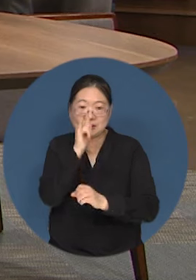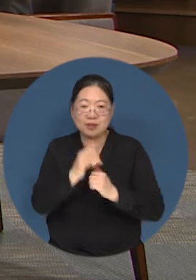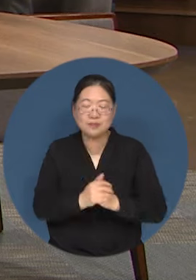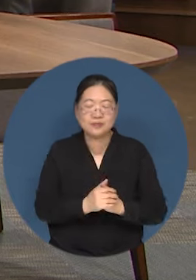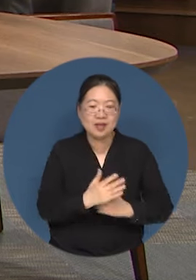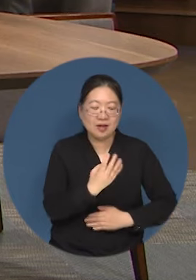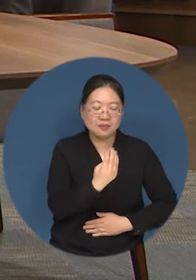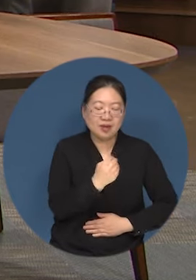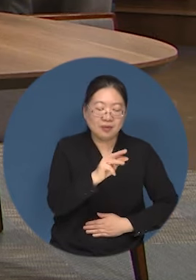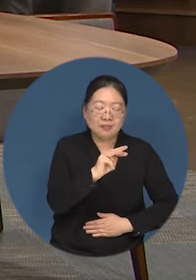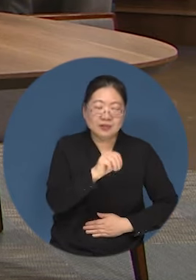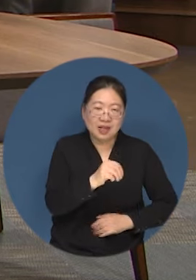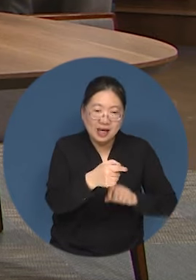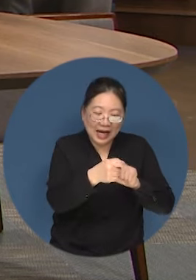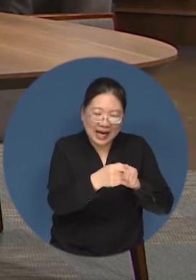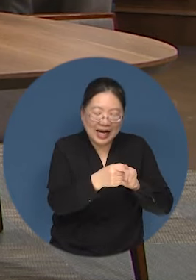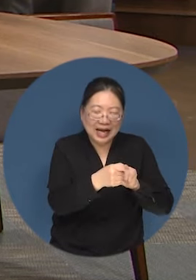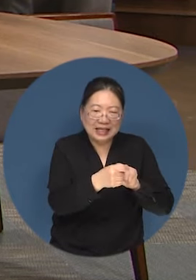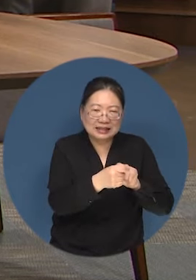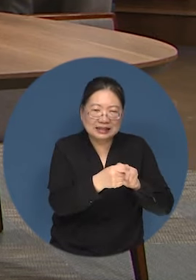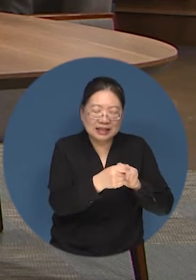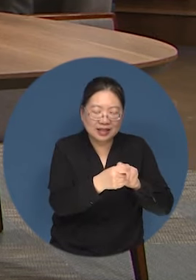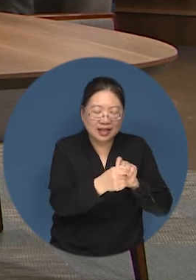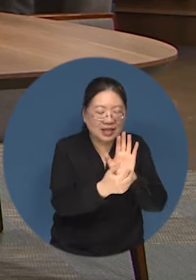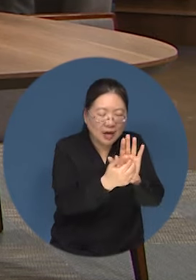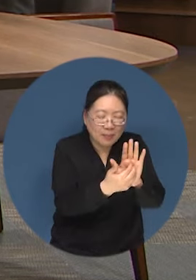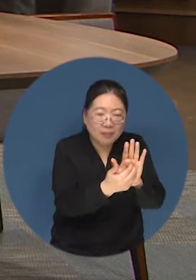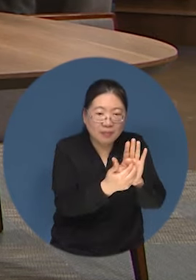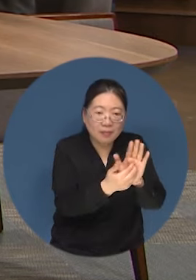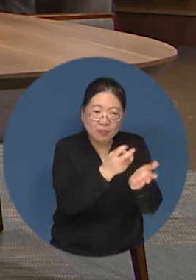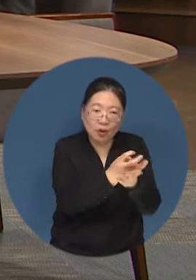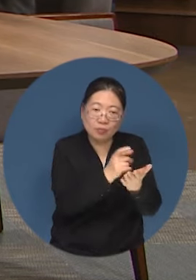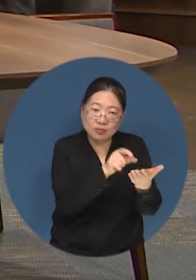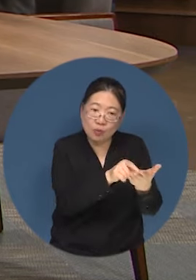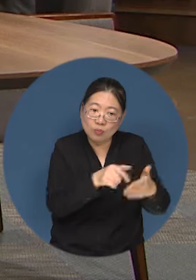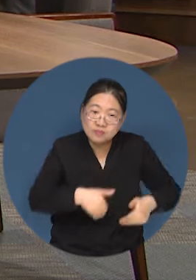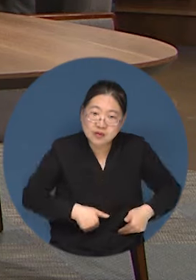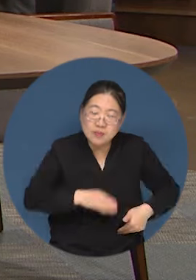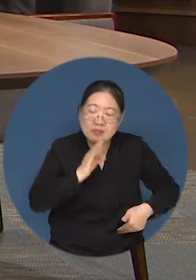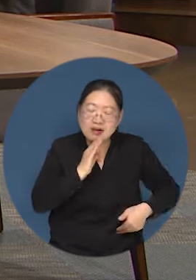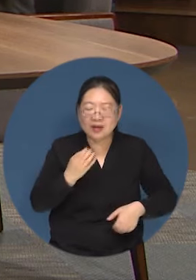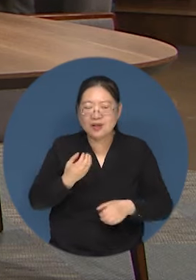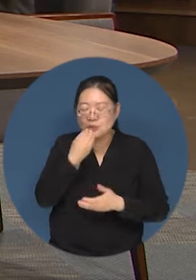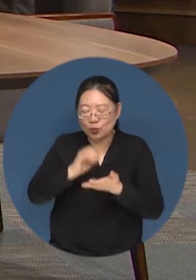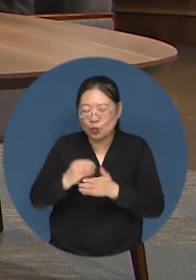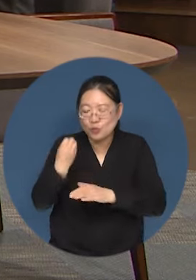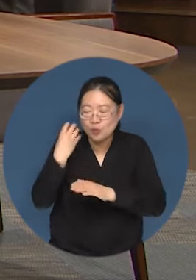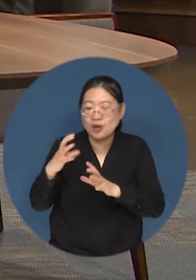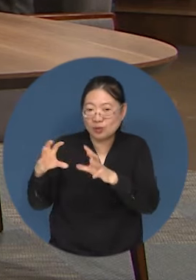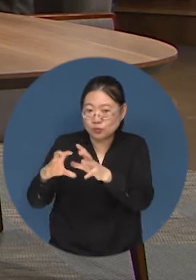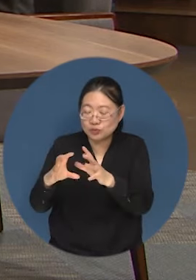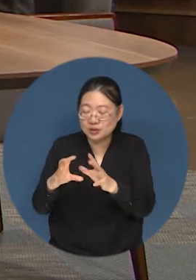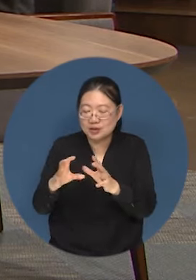미터 가까이까지는 가지 말아라. 뭐 이런 게 있어야 되지 않을까요? 네, 맞습니다. 그죠? 돌고래 그 무리를 만나면